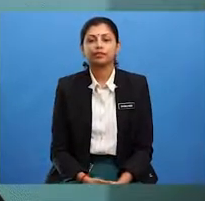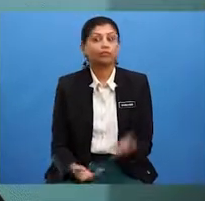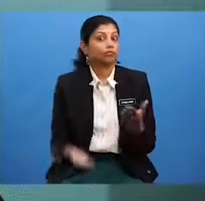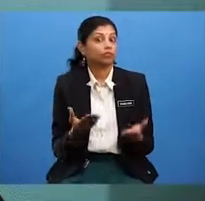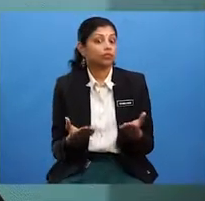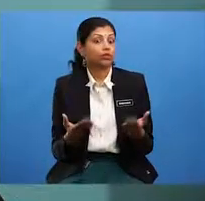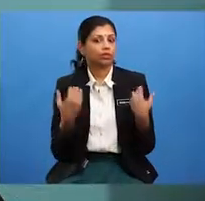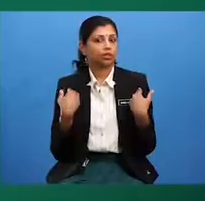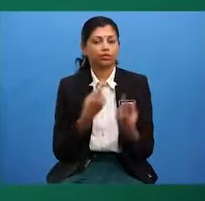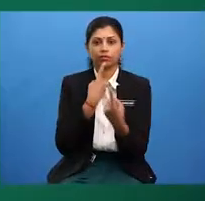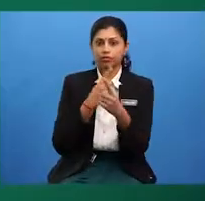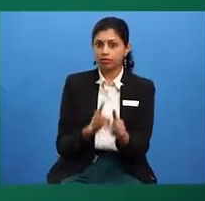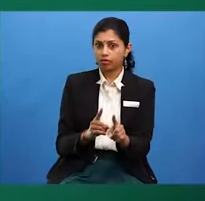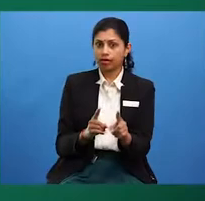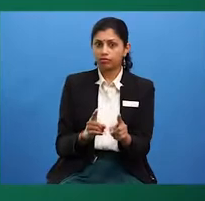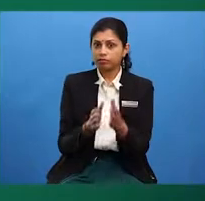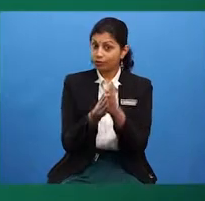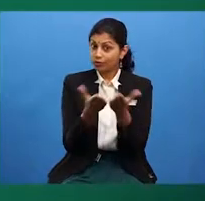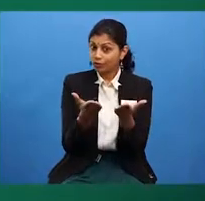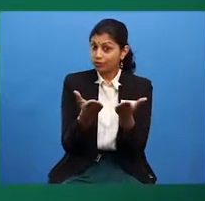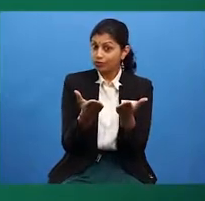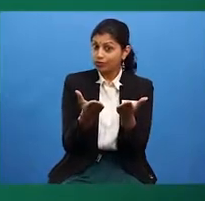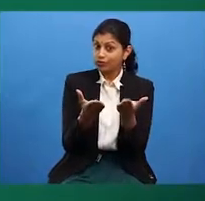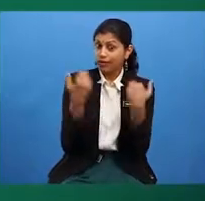Mungkin ada yang memberi jawapan buku,